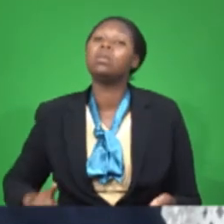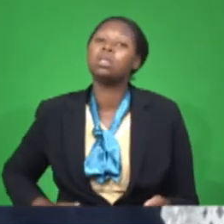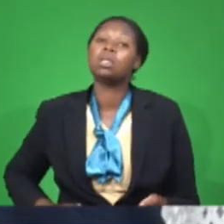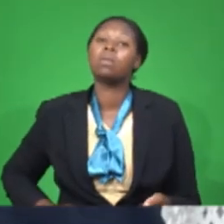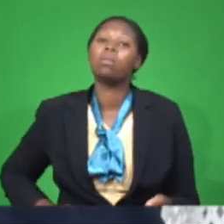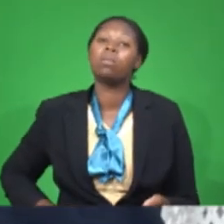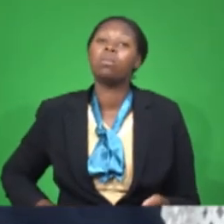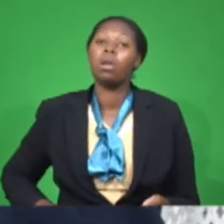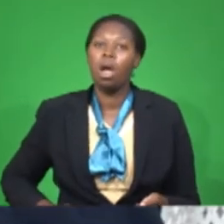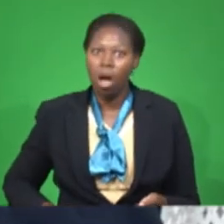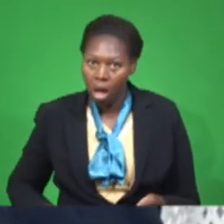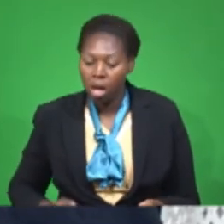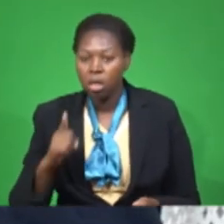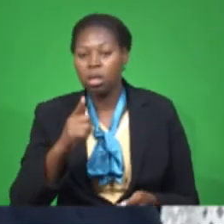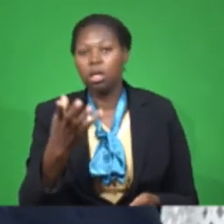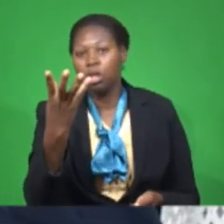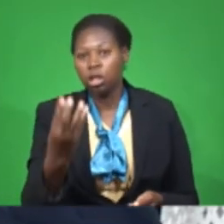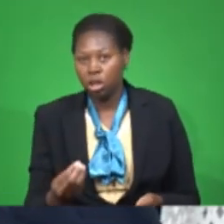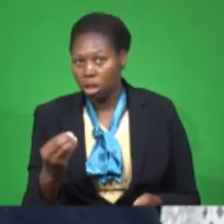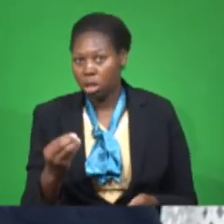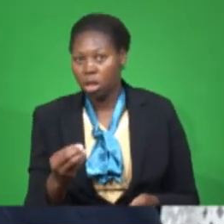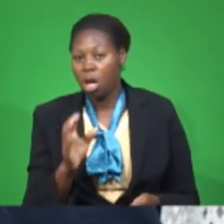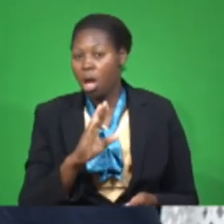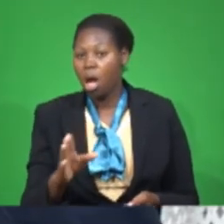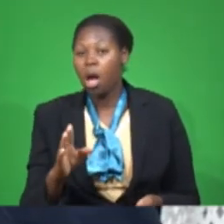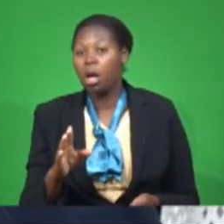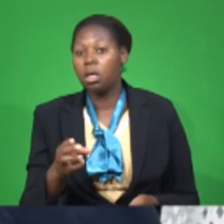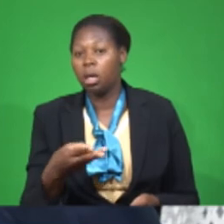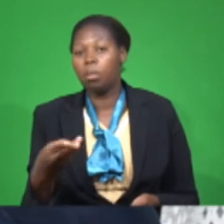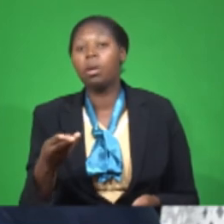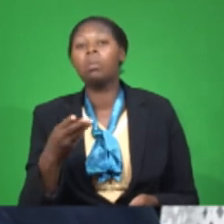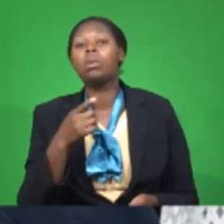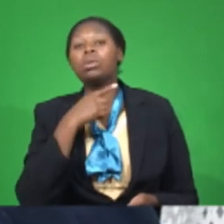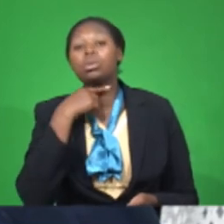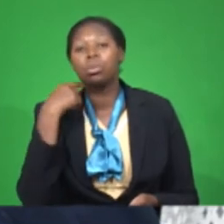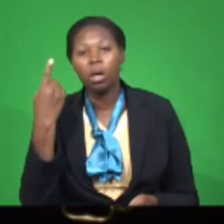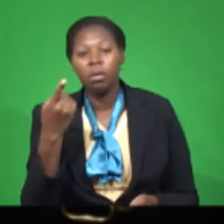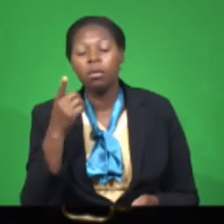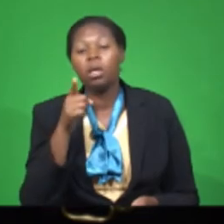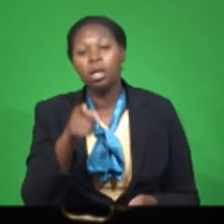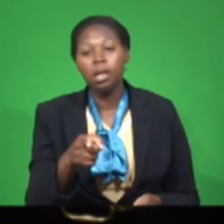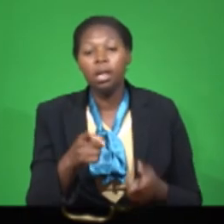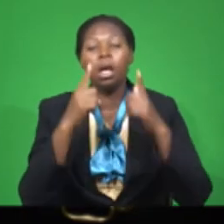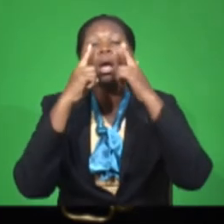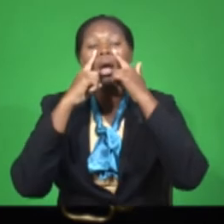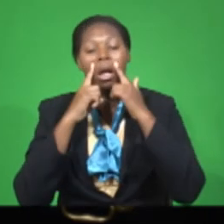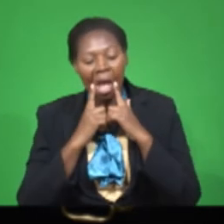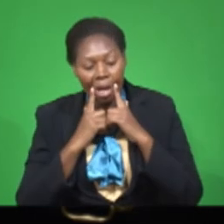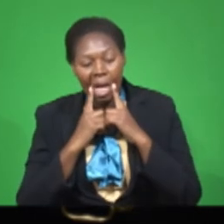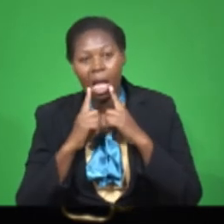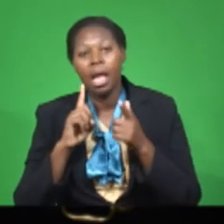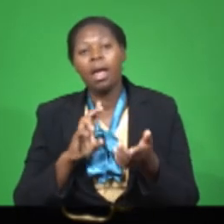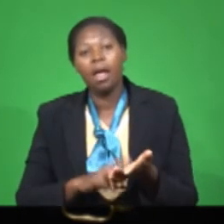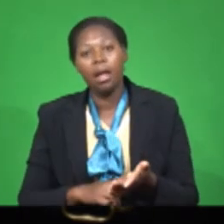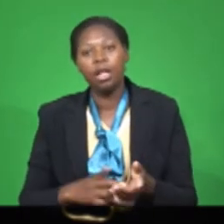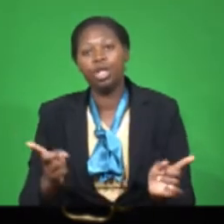kuchiwa mukadzi womunhu David akazotendeuka akachema andiro zvona saka vari ikwe zvinezvi vakatoparadza